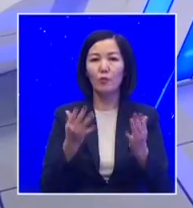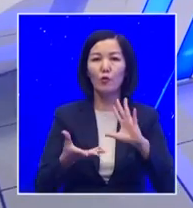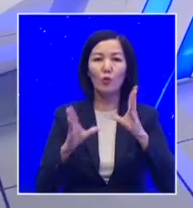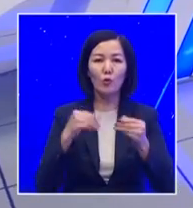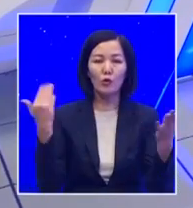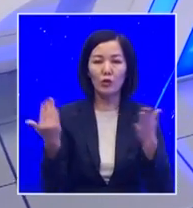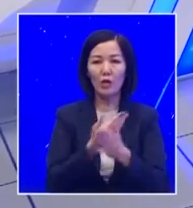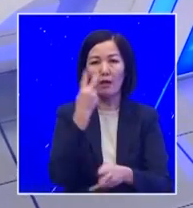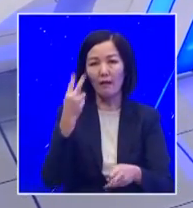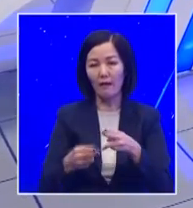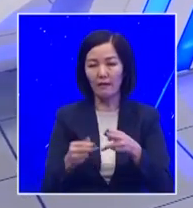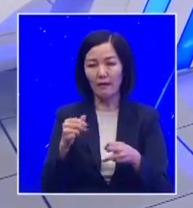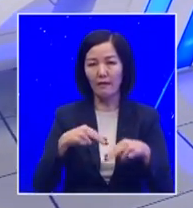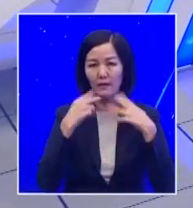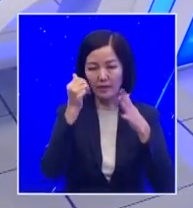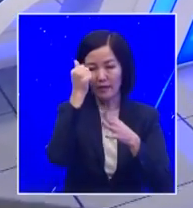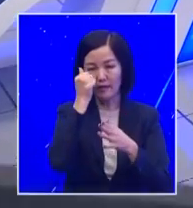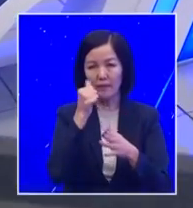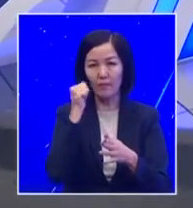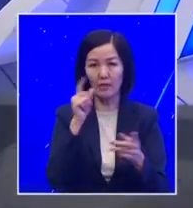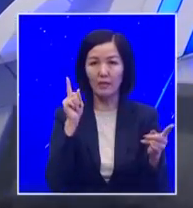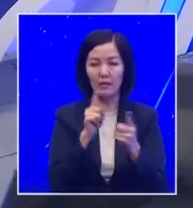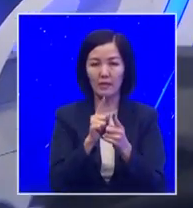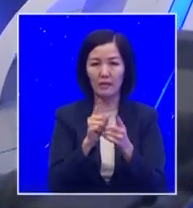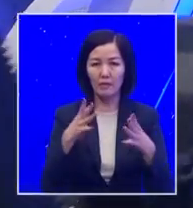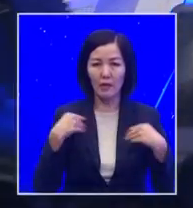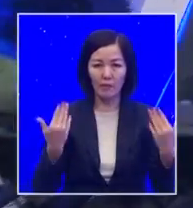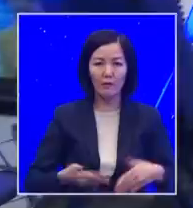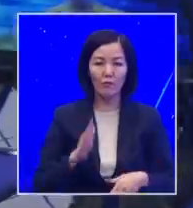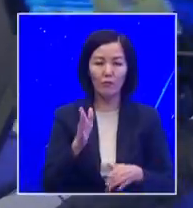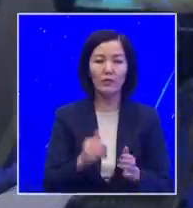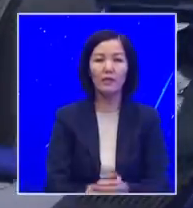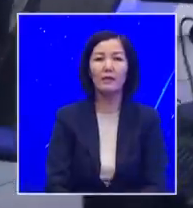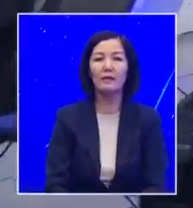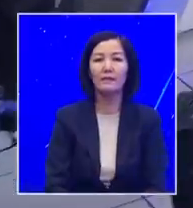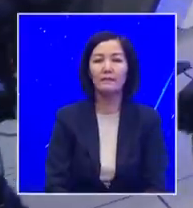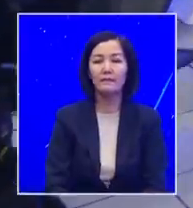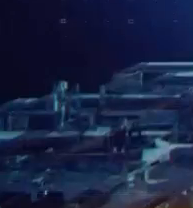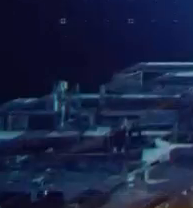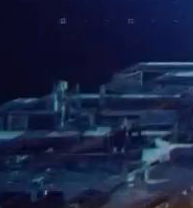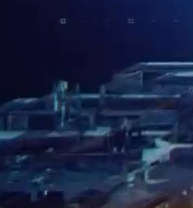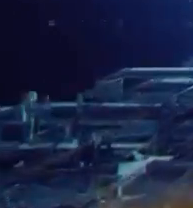Қымбатты көрермен, бүгінге келіп түскен ақпараттар легі осындай. Назарларыңызға рахмет. Амандықпен жүздескенше.